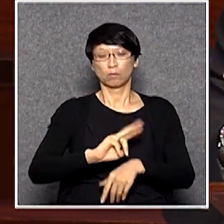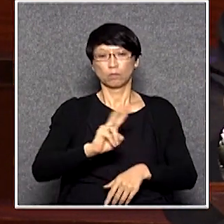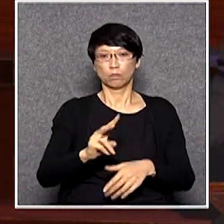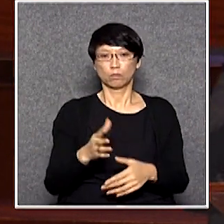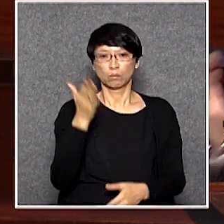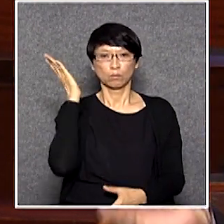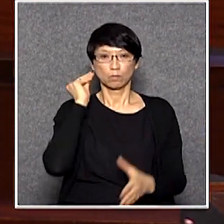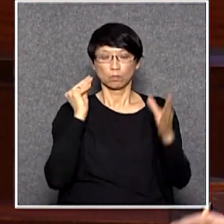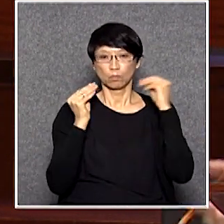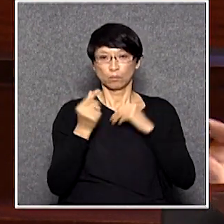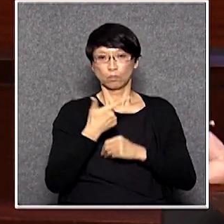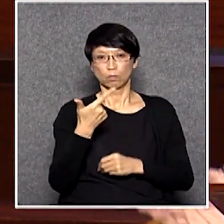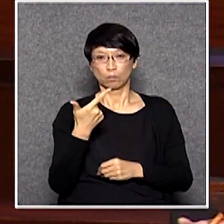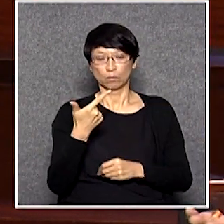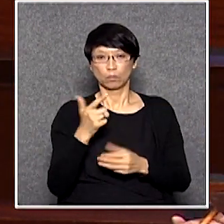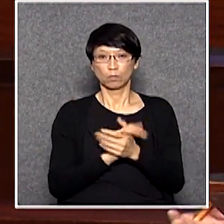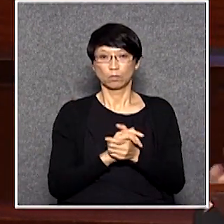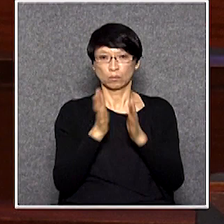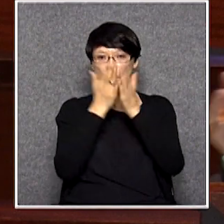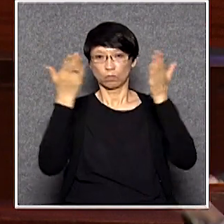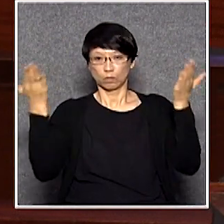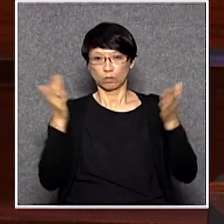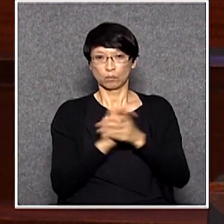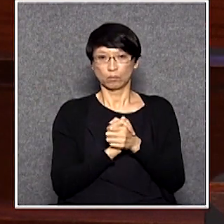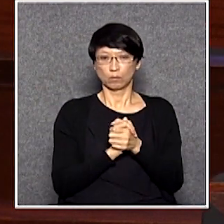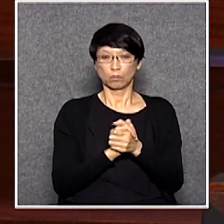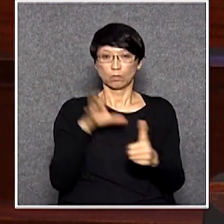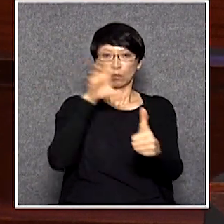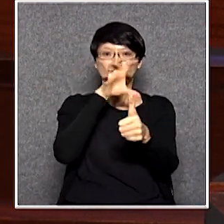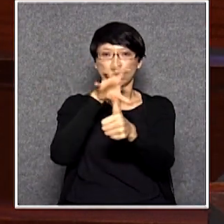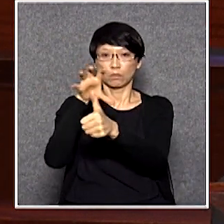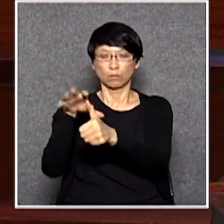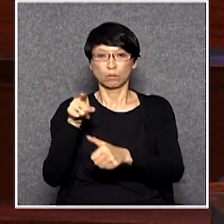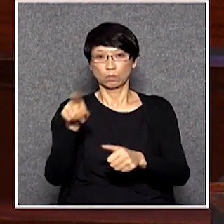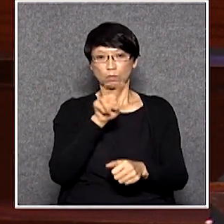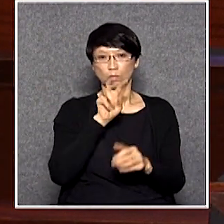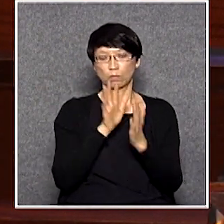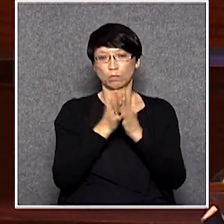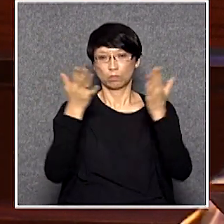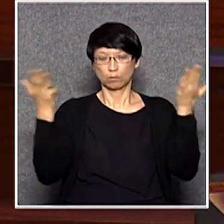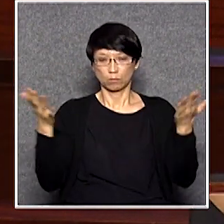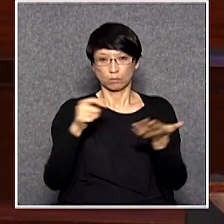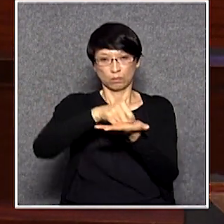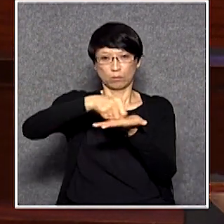之後，大部分的即傳媒喂都是炮轟的，你看看那些報紙的社論，是